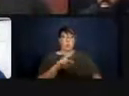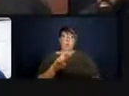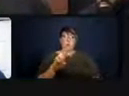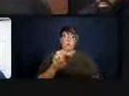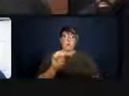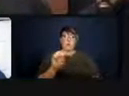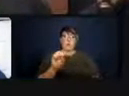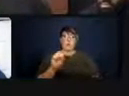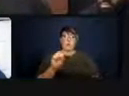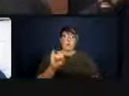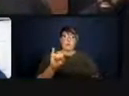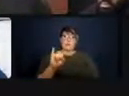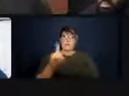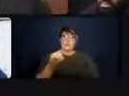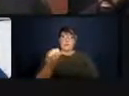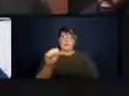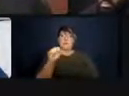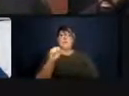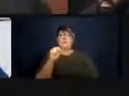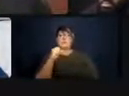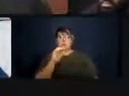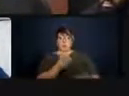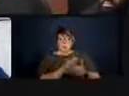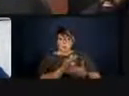mwaka huu.